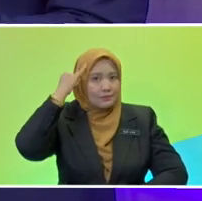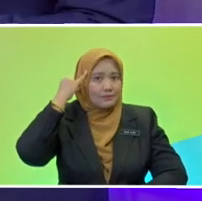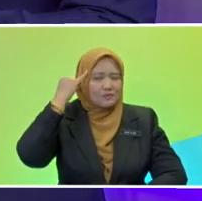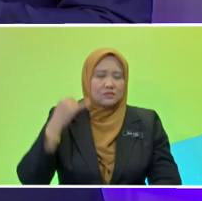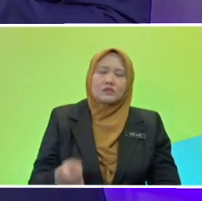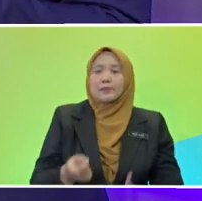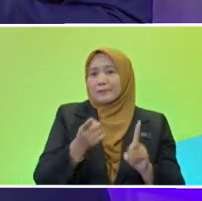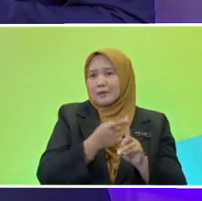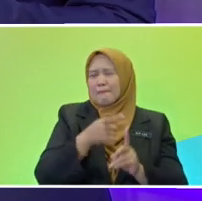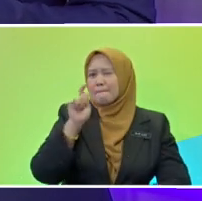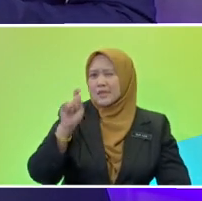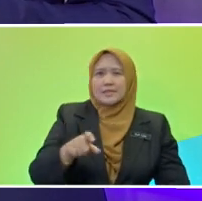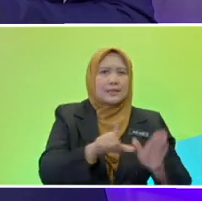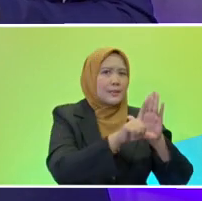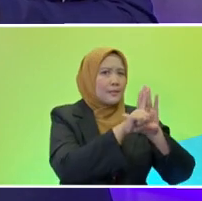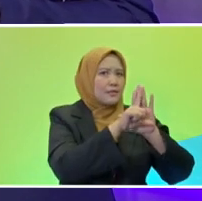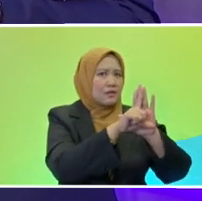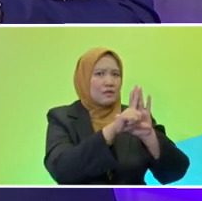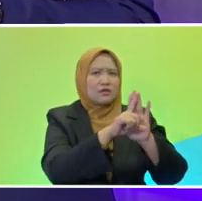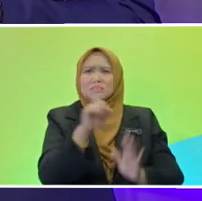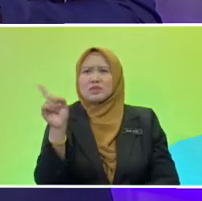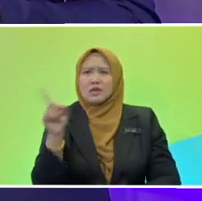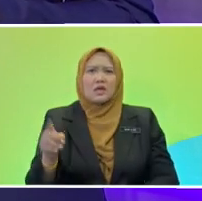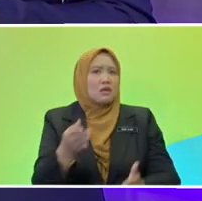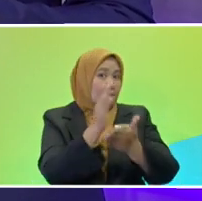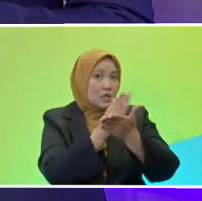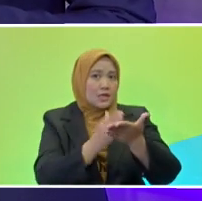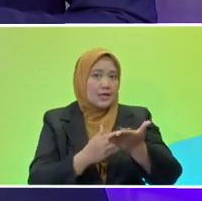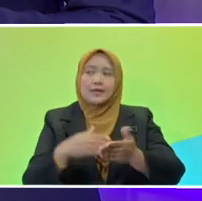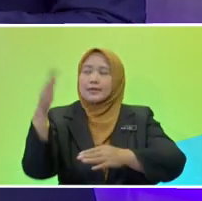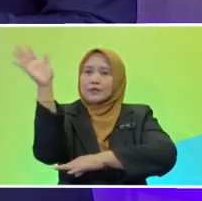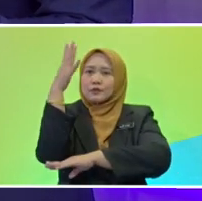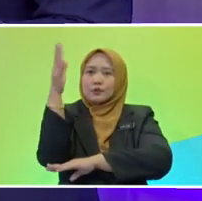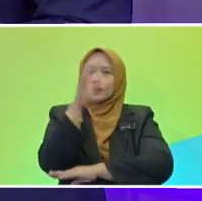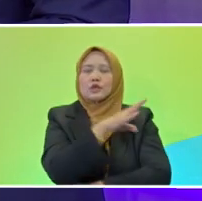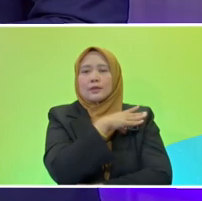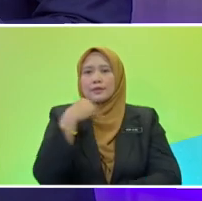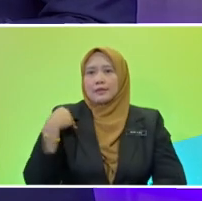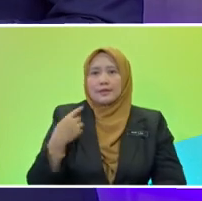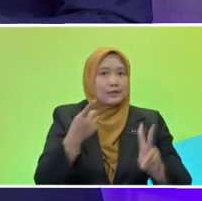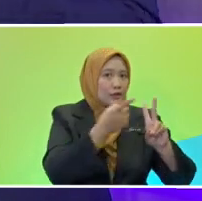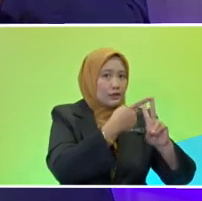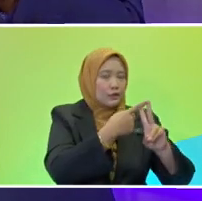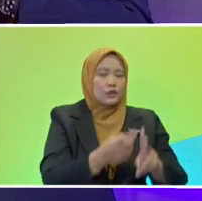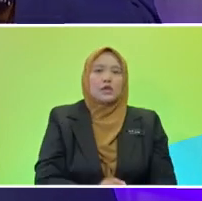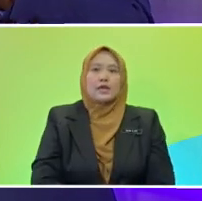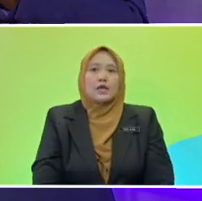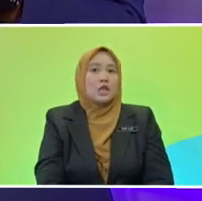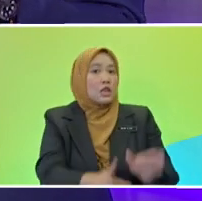pertama kali labelkan bahagian tumbuhan dan yang kedua karena labelkan